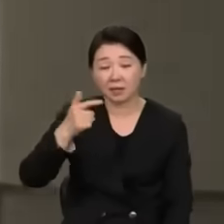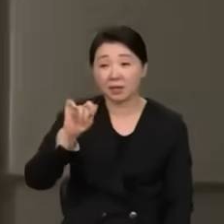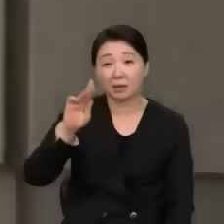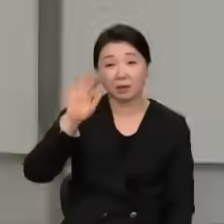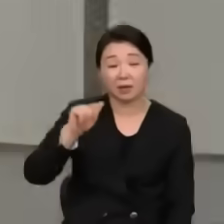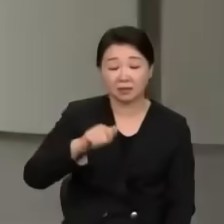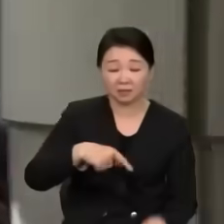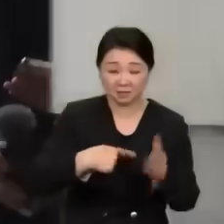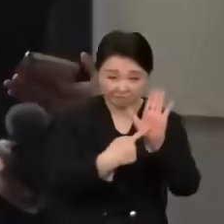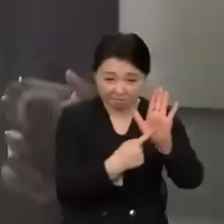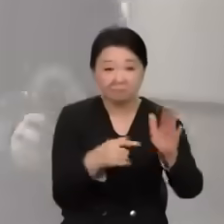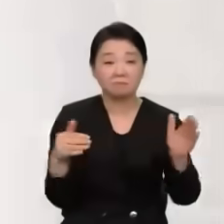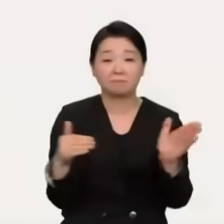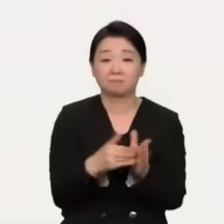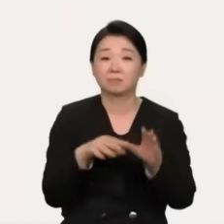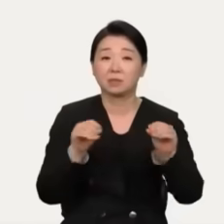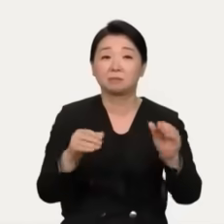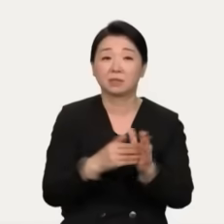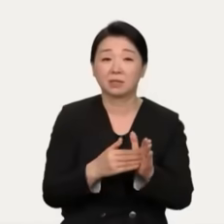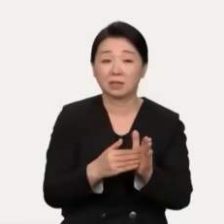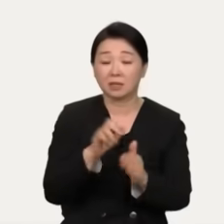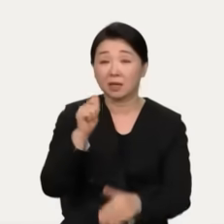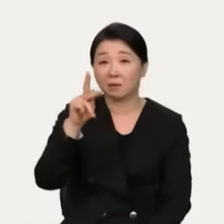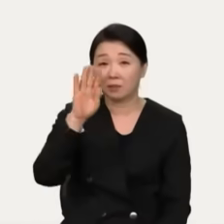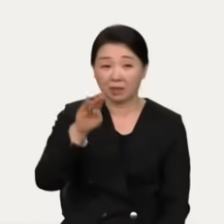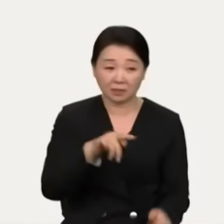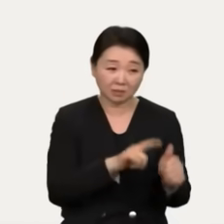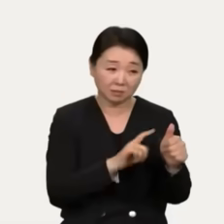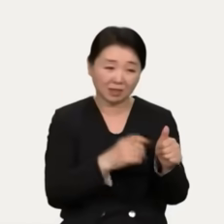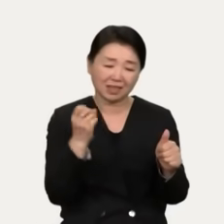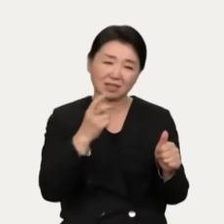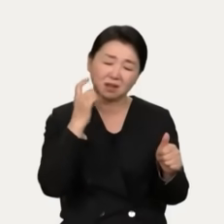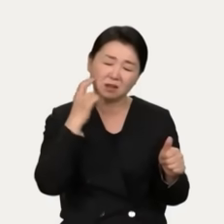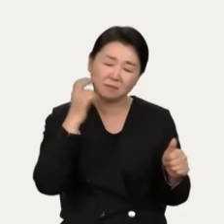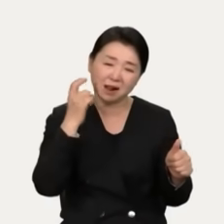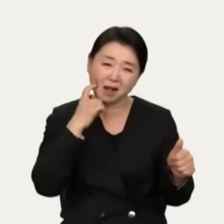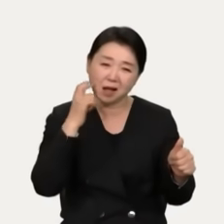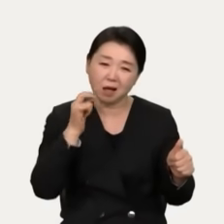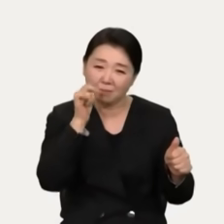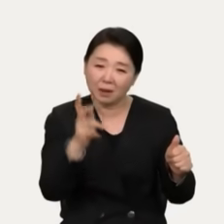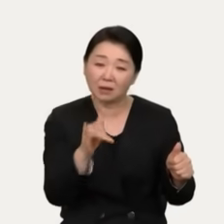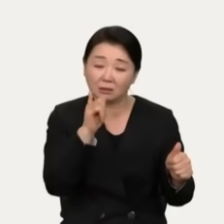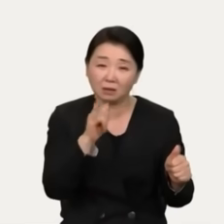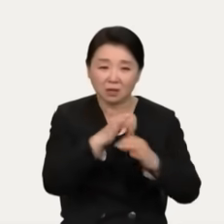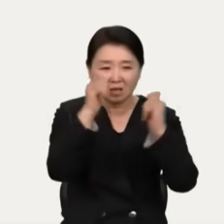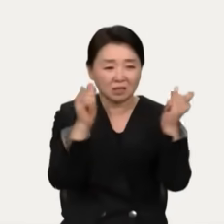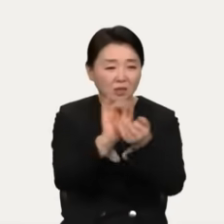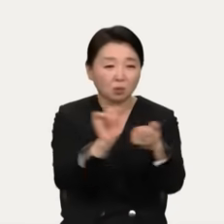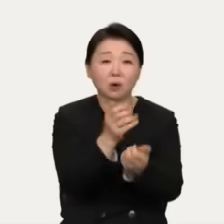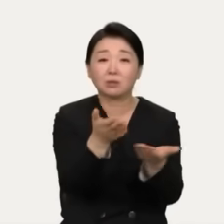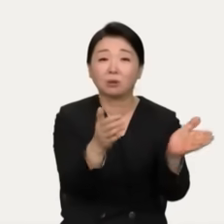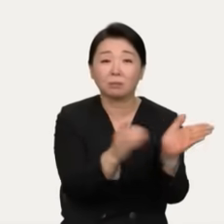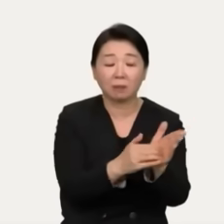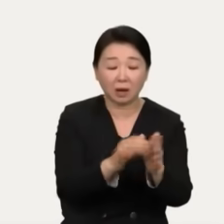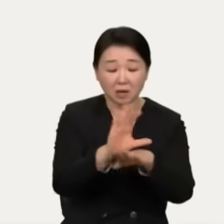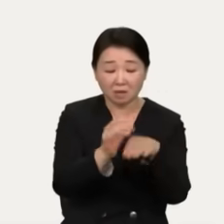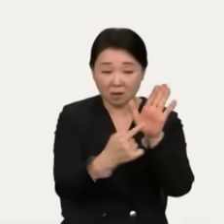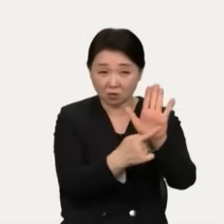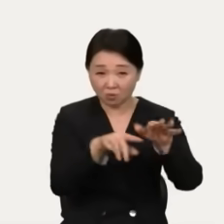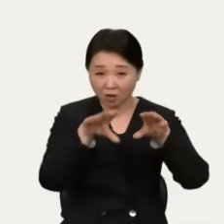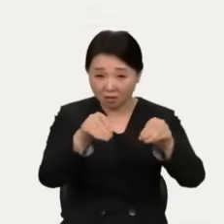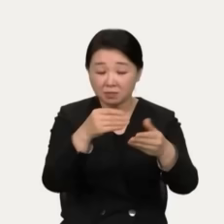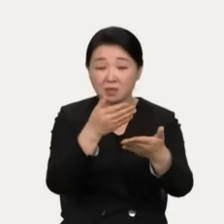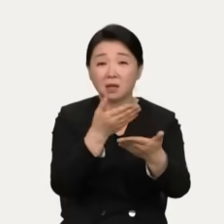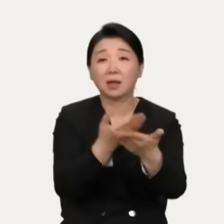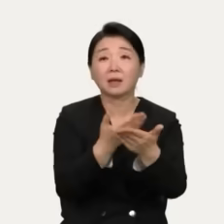출연이 정지됐습니다 KBS 김씨가 거듭된 거짓말로 심각한 사회적 무리를 빚었고 방송 출연을 금지해 달라는